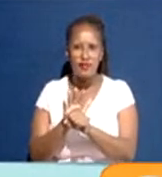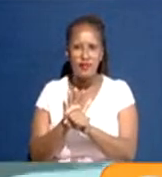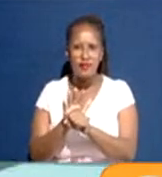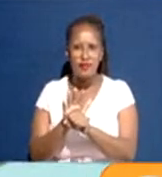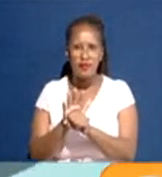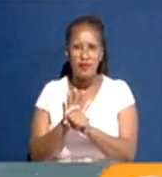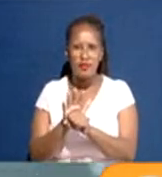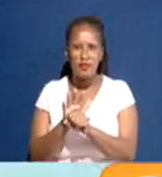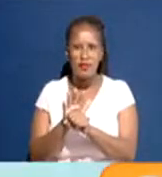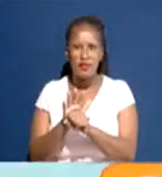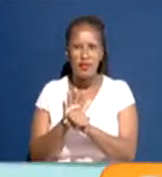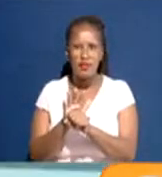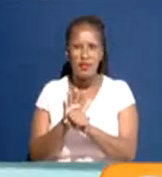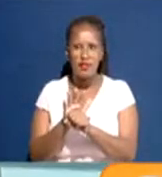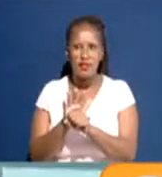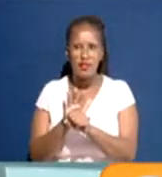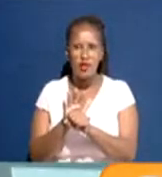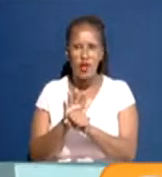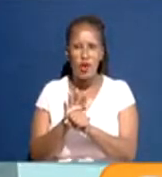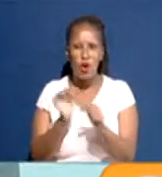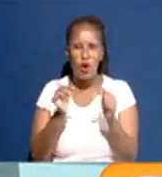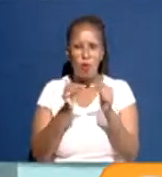ni viongozi wa wafanyikazi